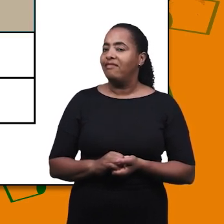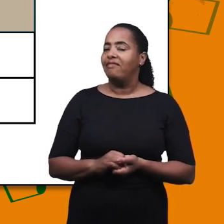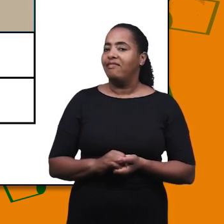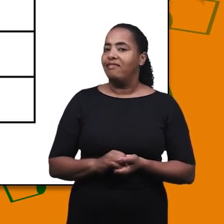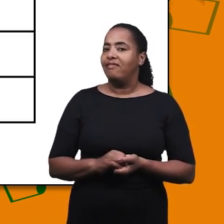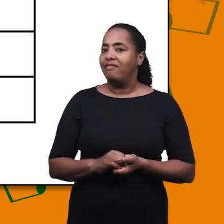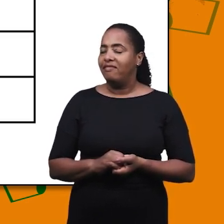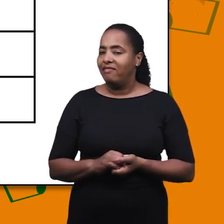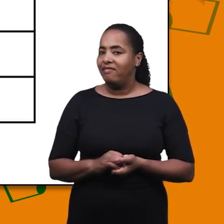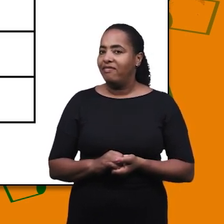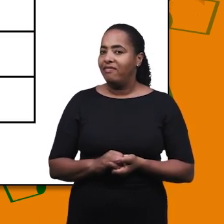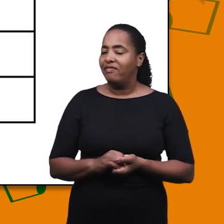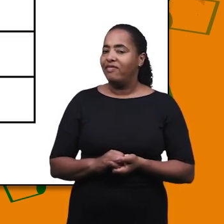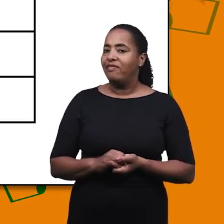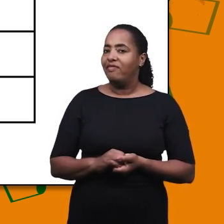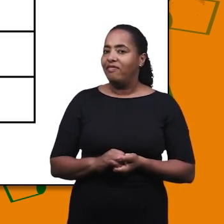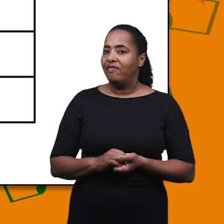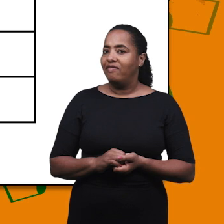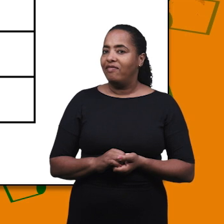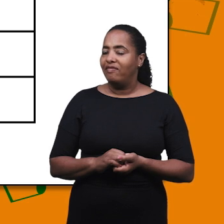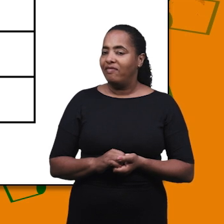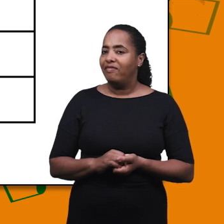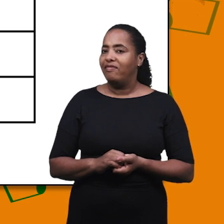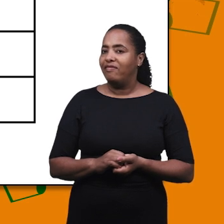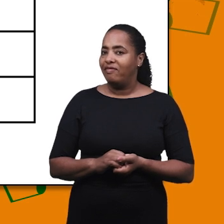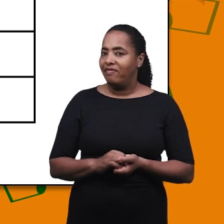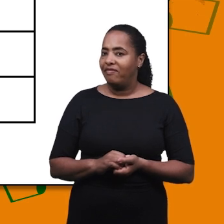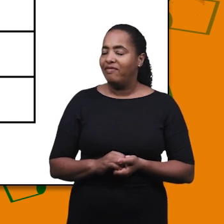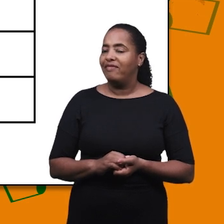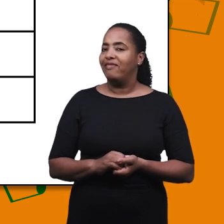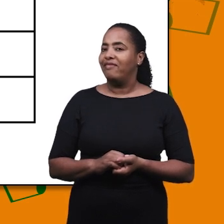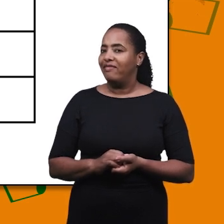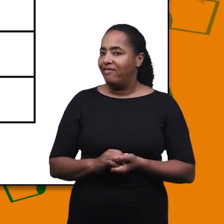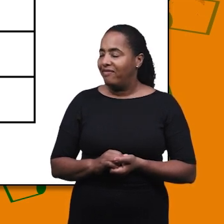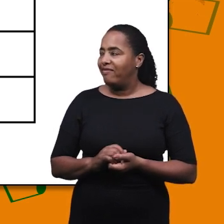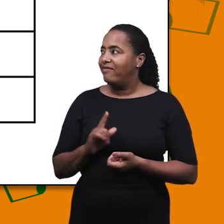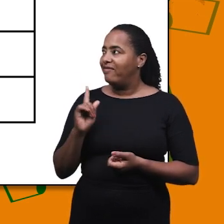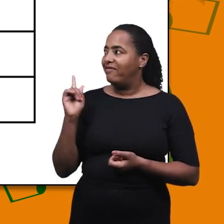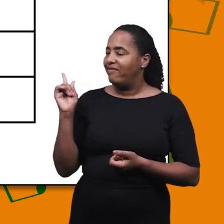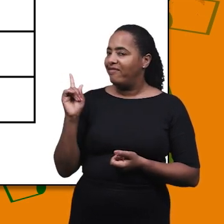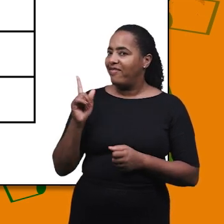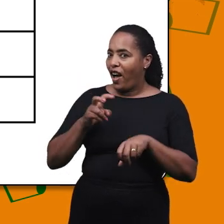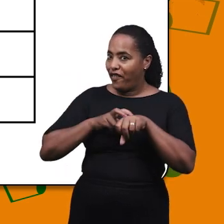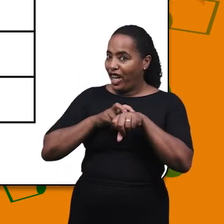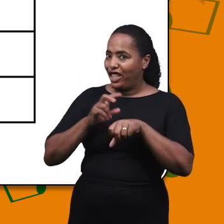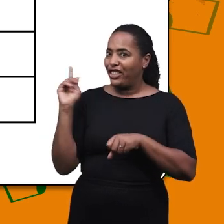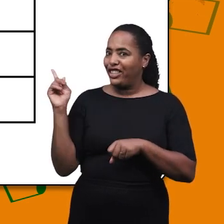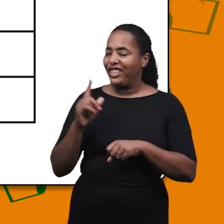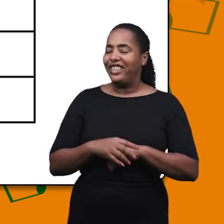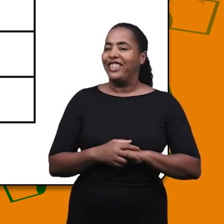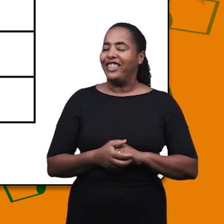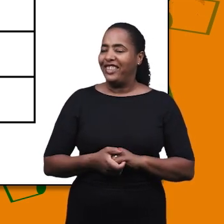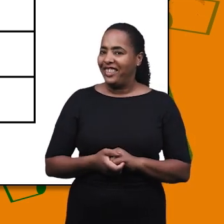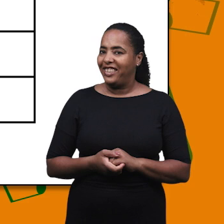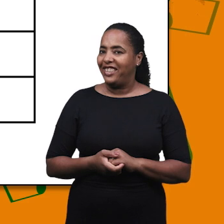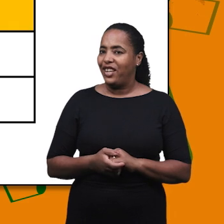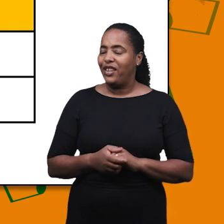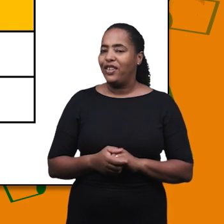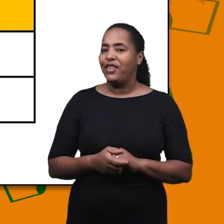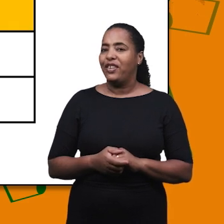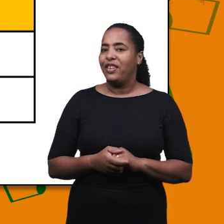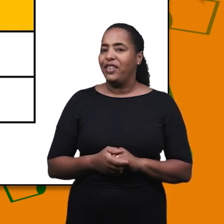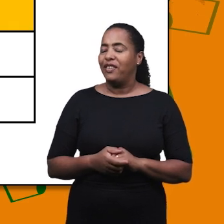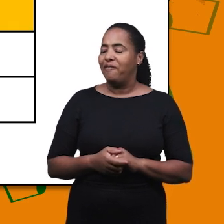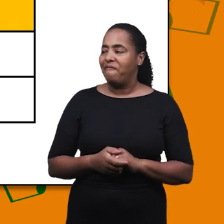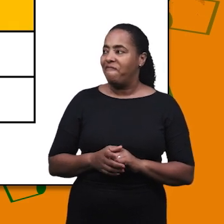mi. Prochaine, la verte. Sol, fá, mi, ré, dó, ré, mi, ré.